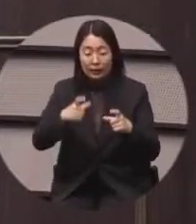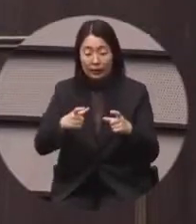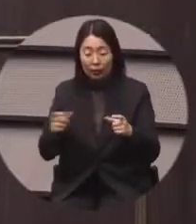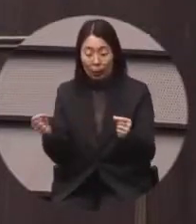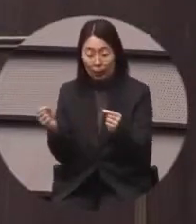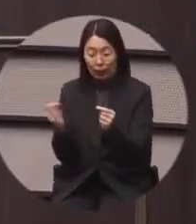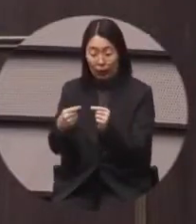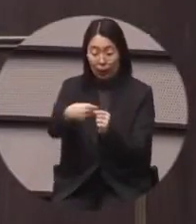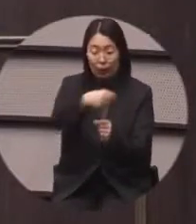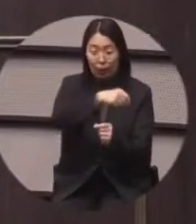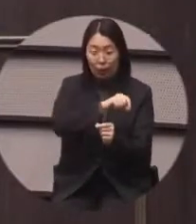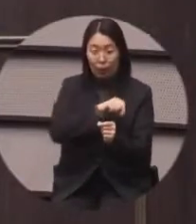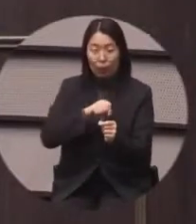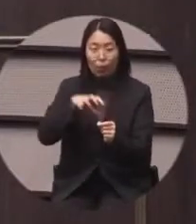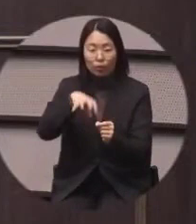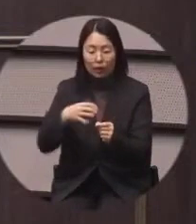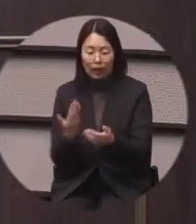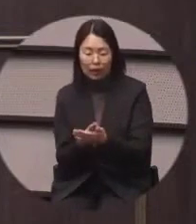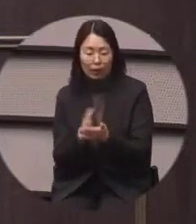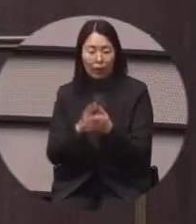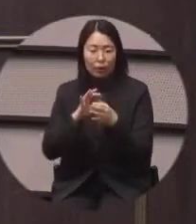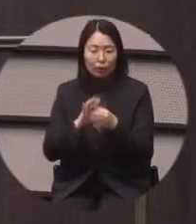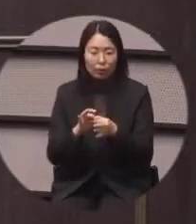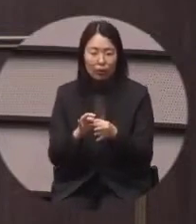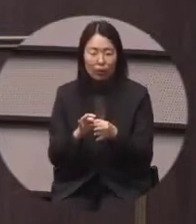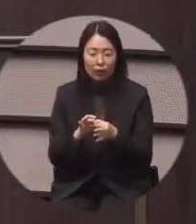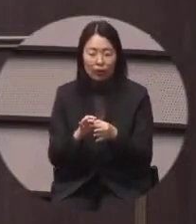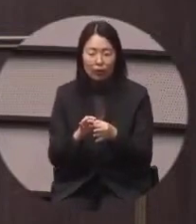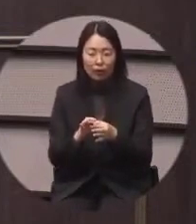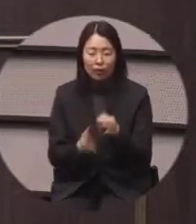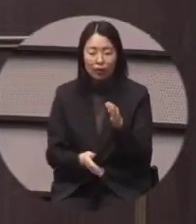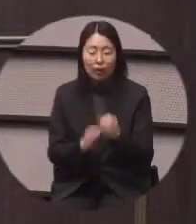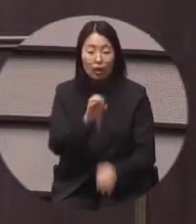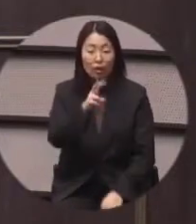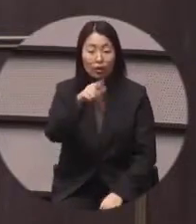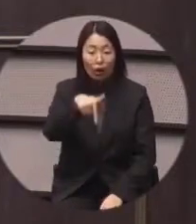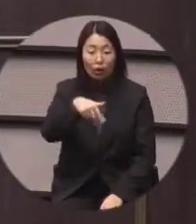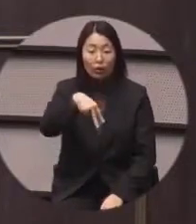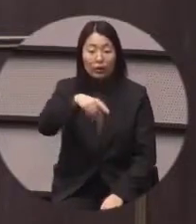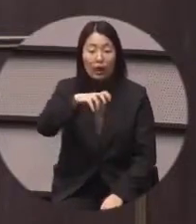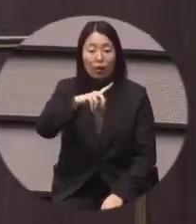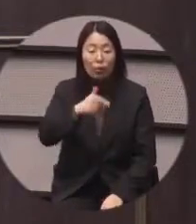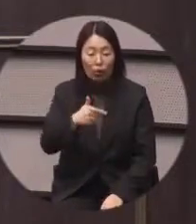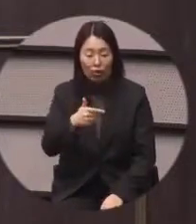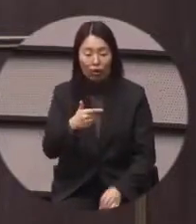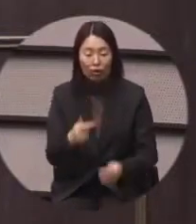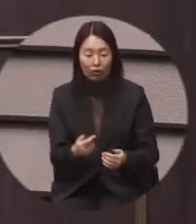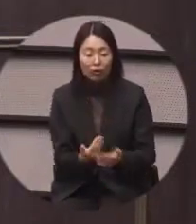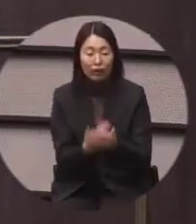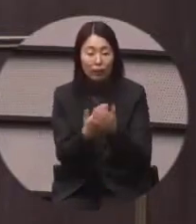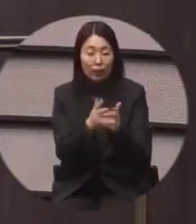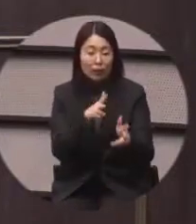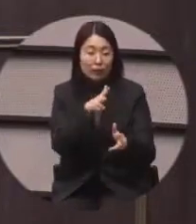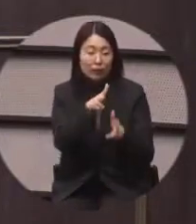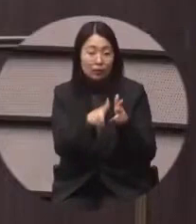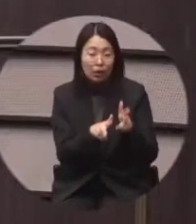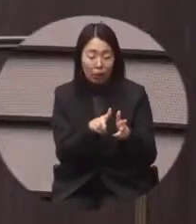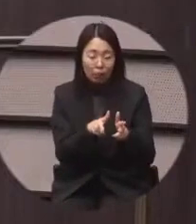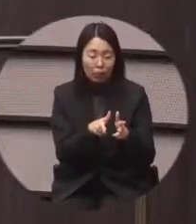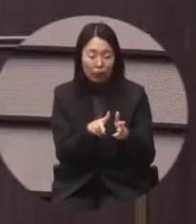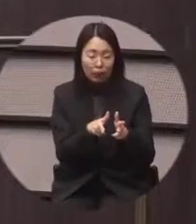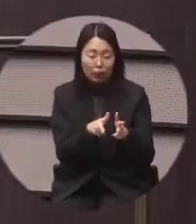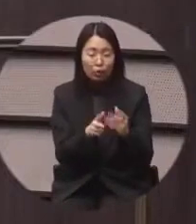유도하기 위해 기이 추진한 2개 역세권 도시개발 사업과 연계한 2단계 배후 지역에 대한 관리